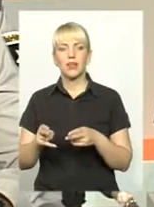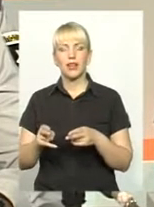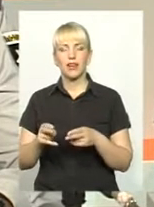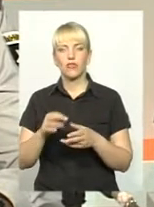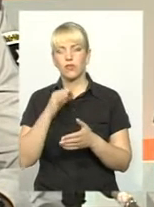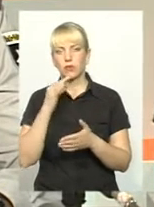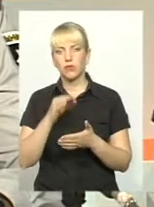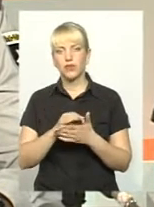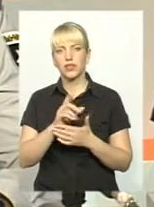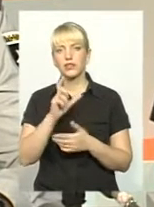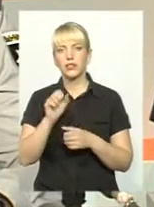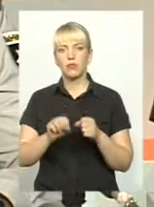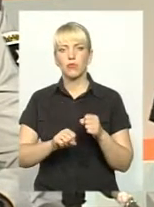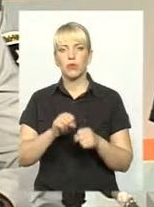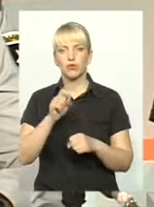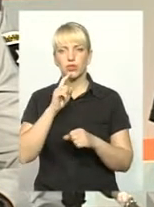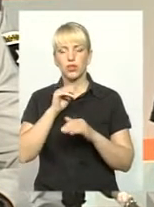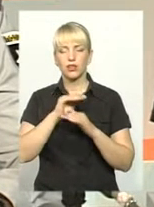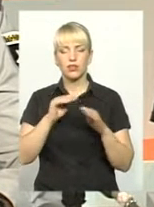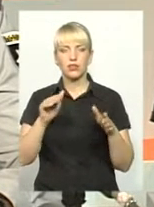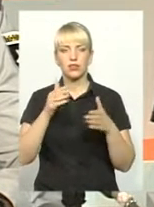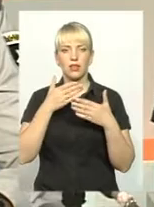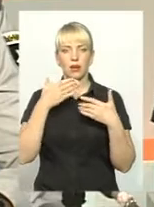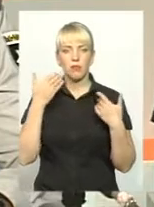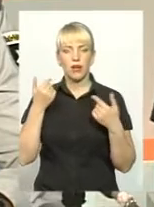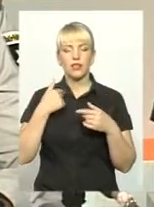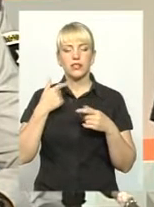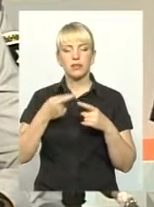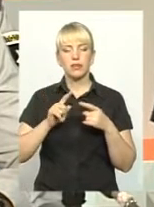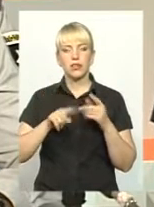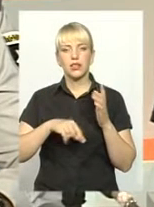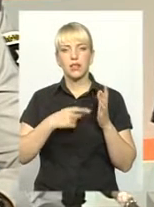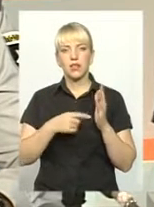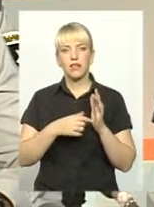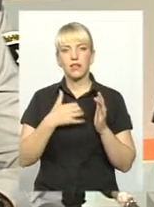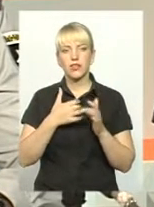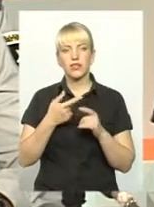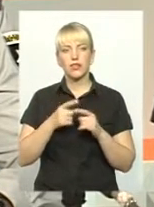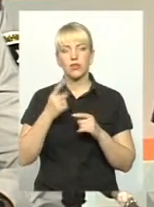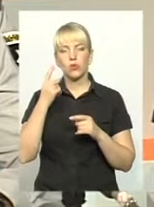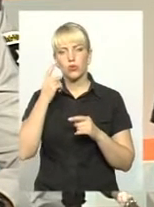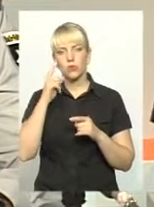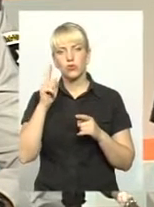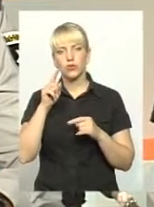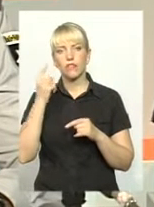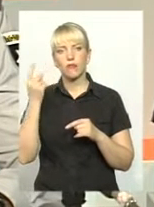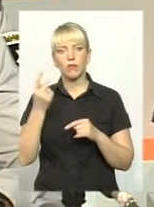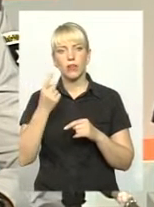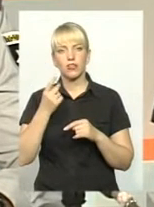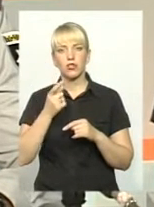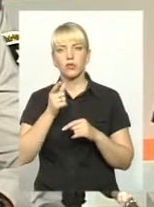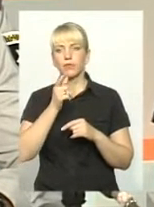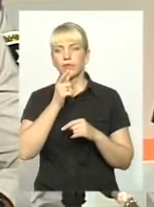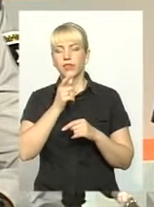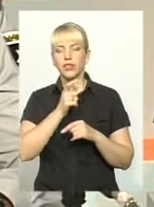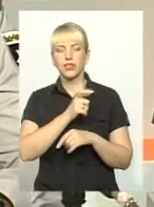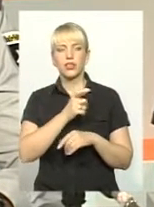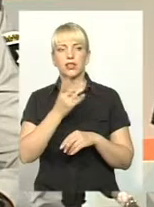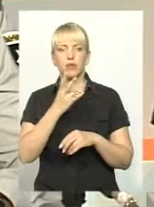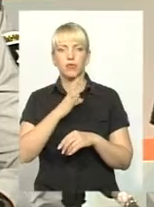немає. Але питання слушне, і я думаю, що в першу чергу там мають бути передислоковані наряди